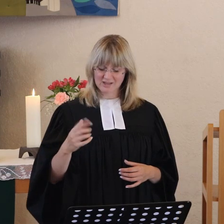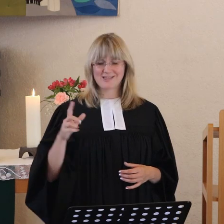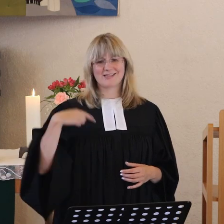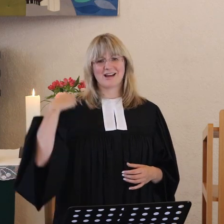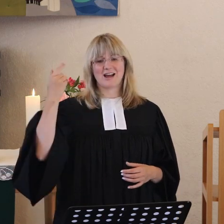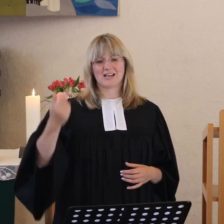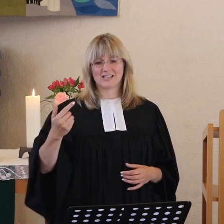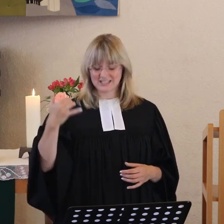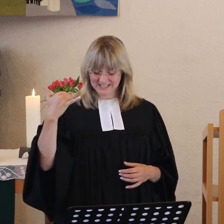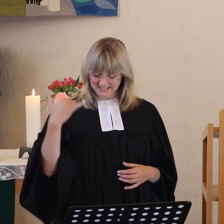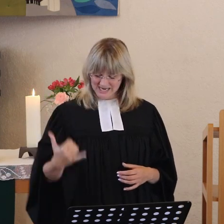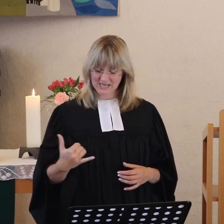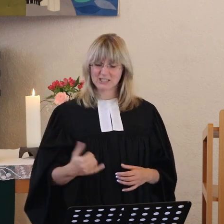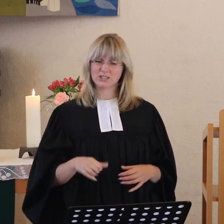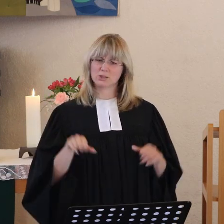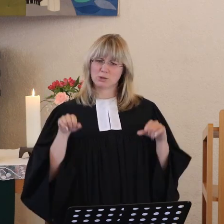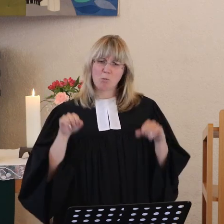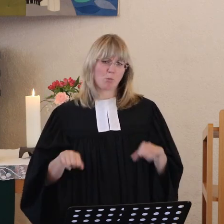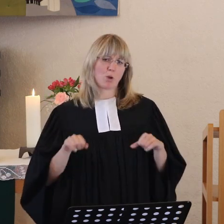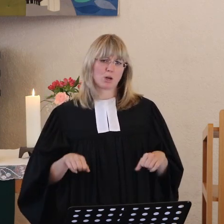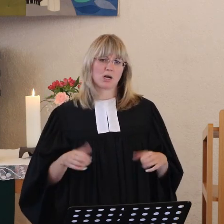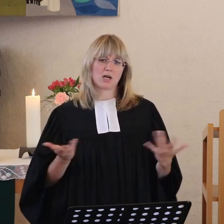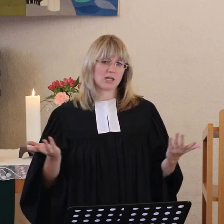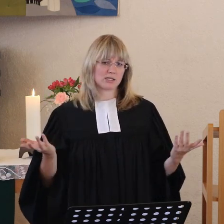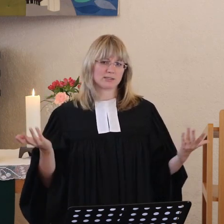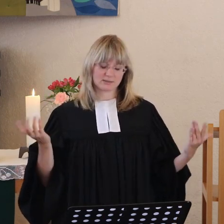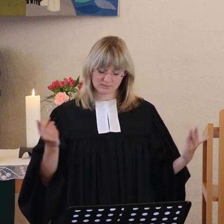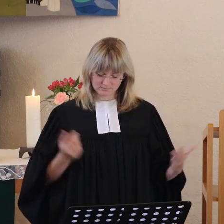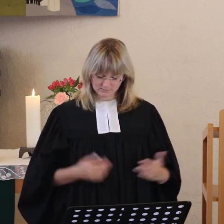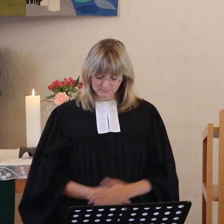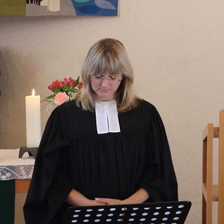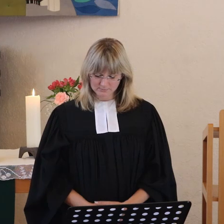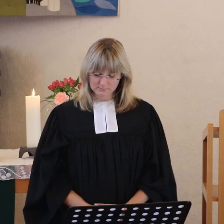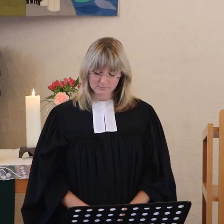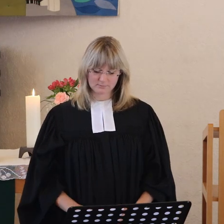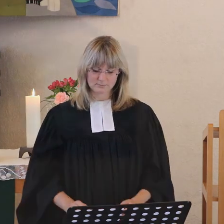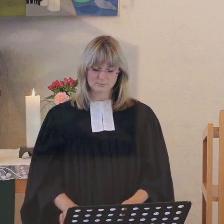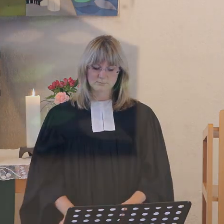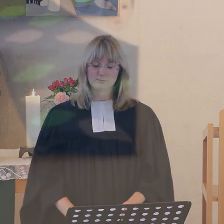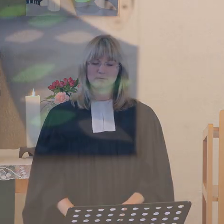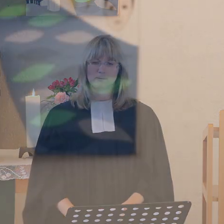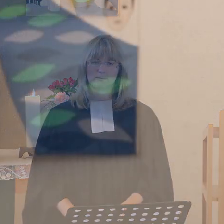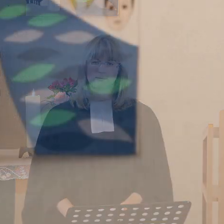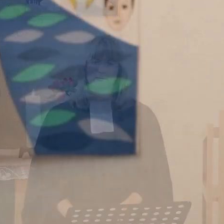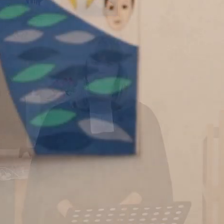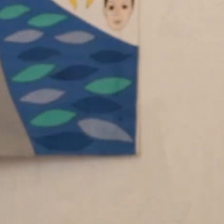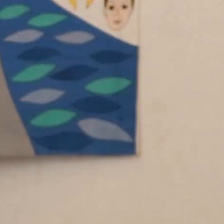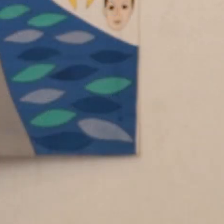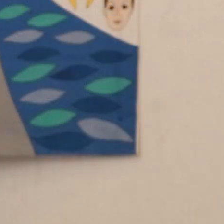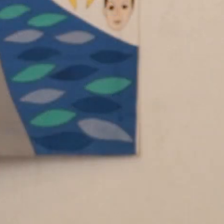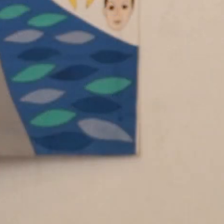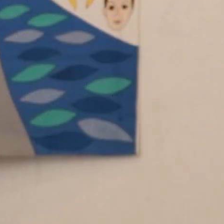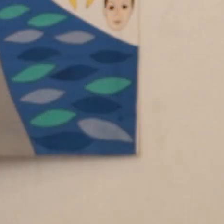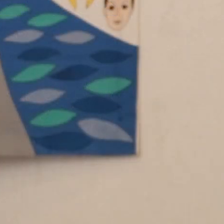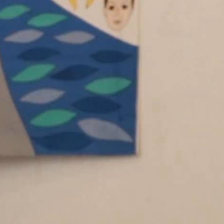Was, wenn unsere 2000 Jahre alte Faszination vom Leben dann in